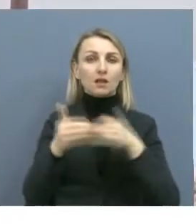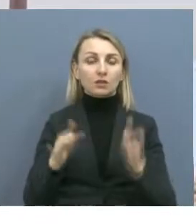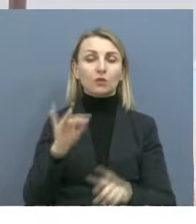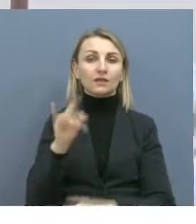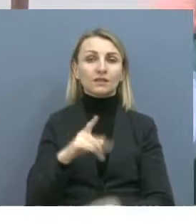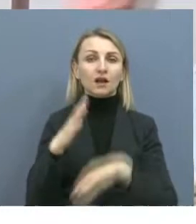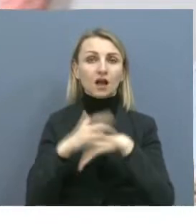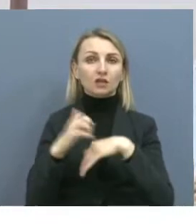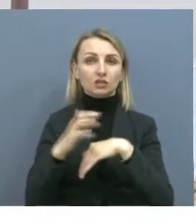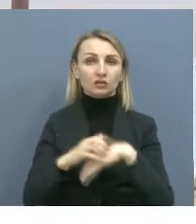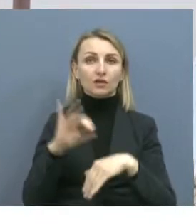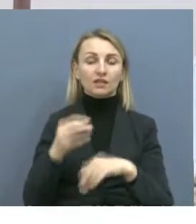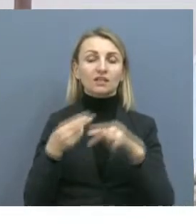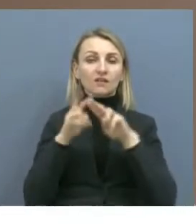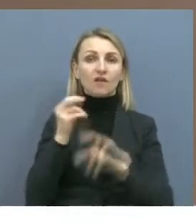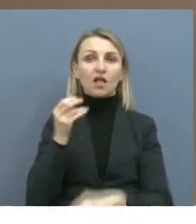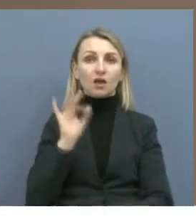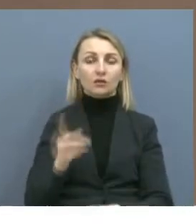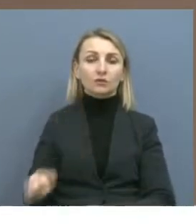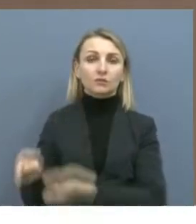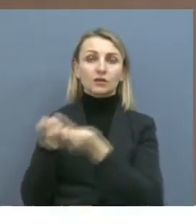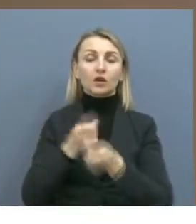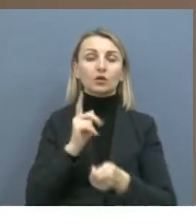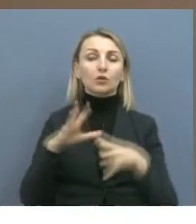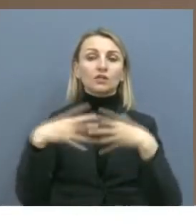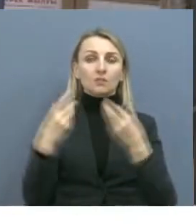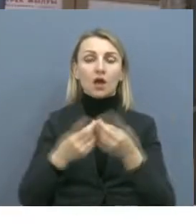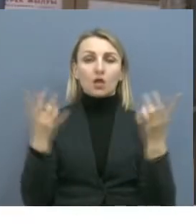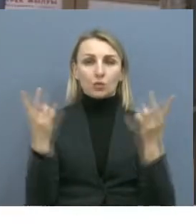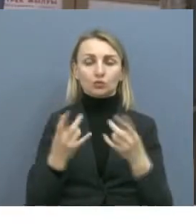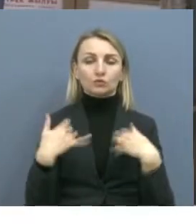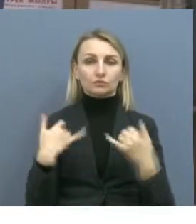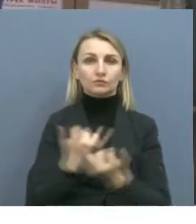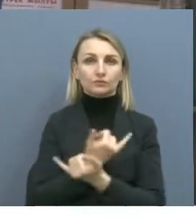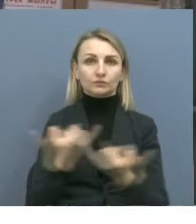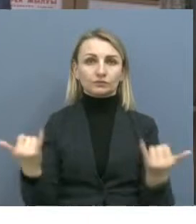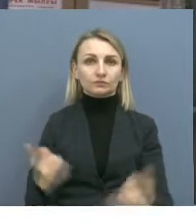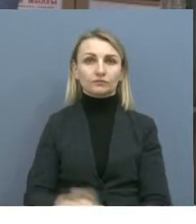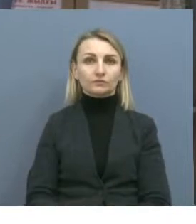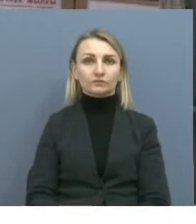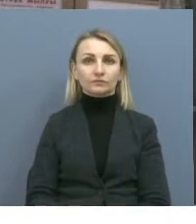Кокшетау, и столичные волонтеры доставят их нуждающимся семьям.